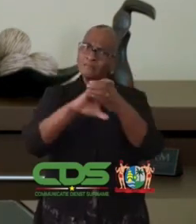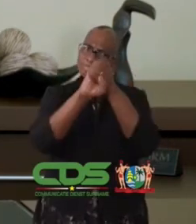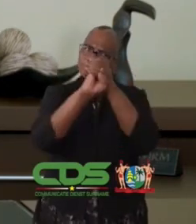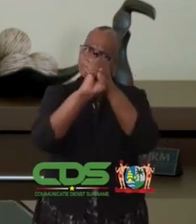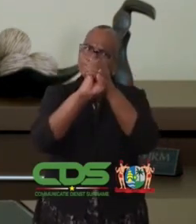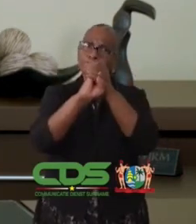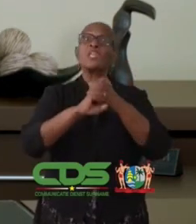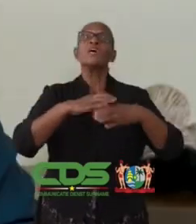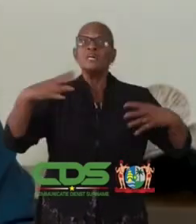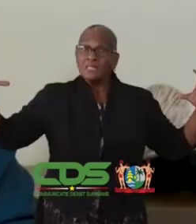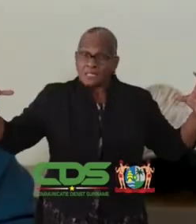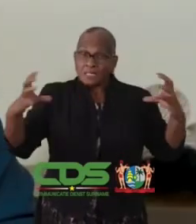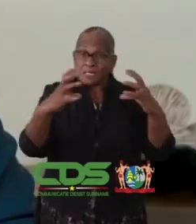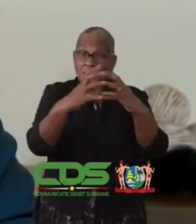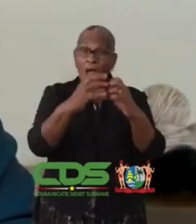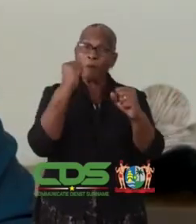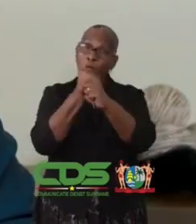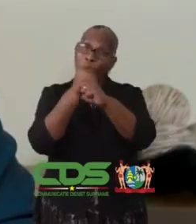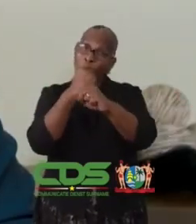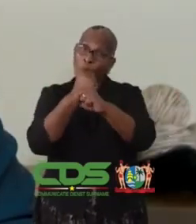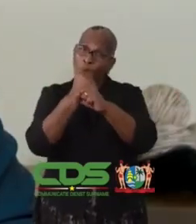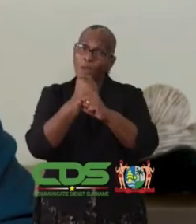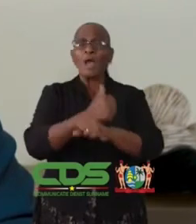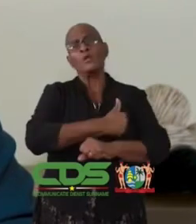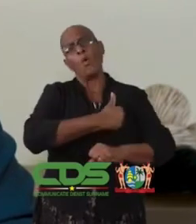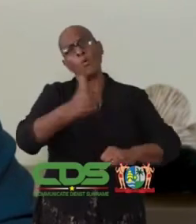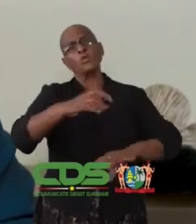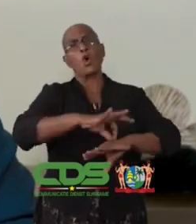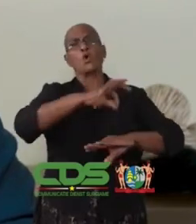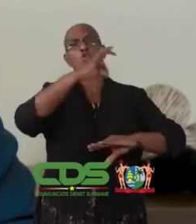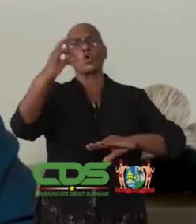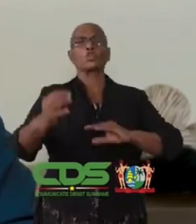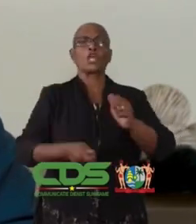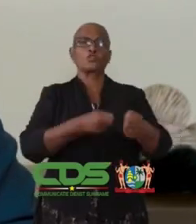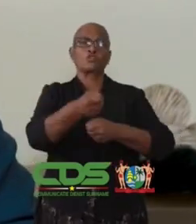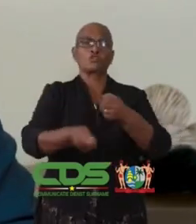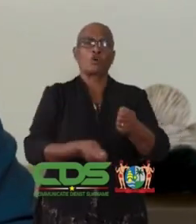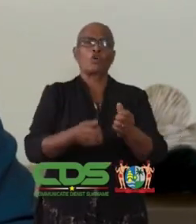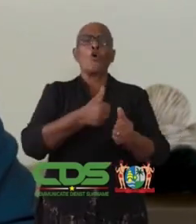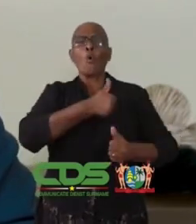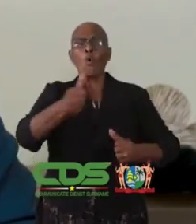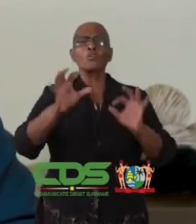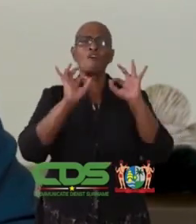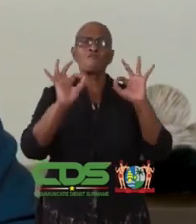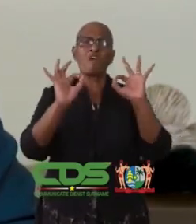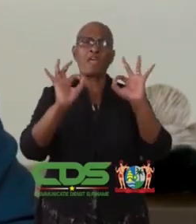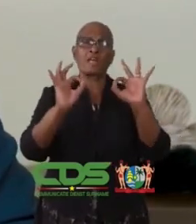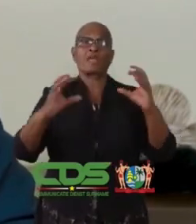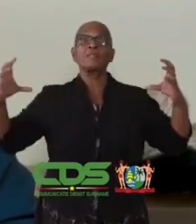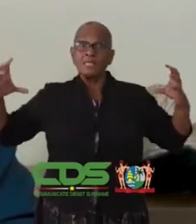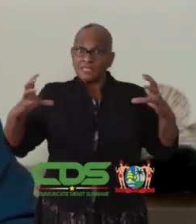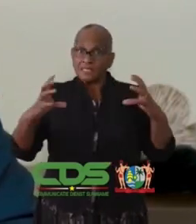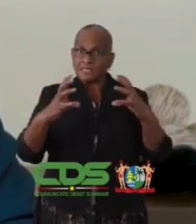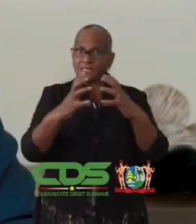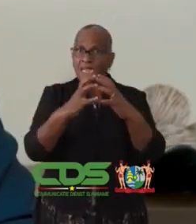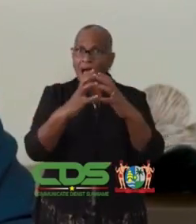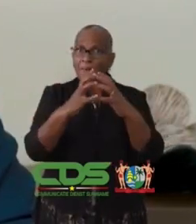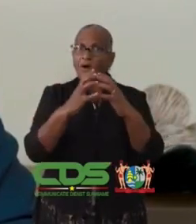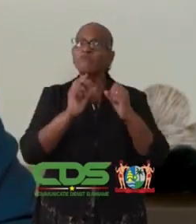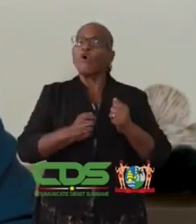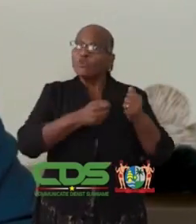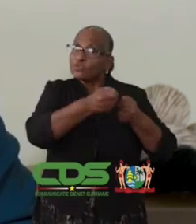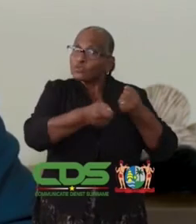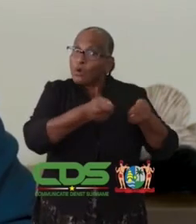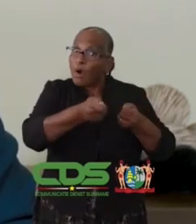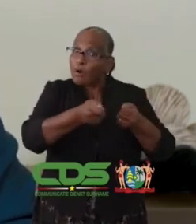krachten bundelen. We gaan samenwerken aan een goede gezondheidszorg, goede veiligheid en samen